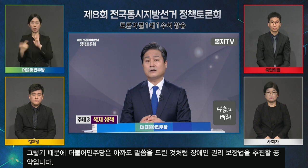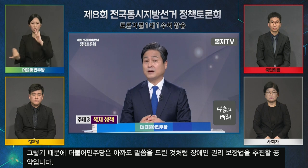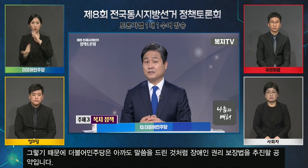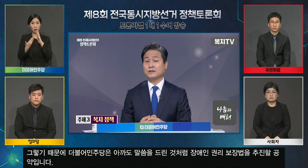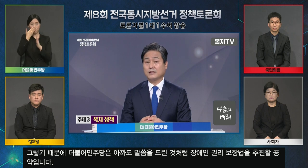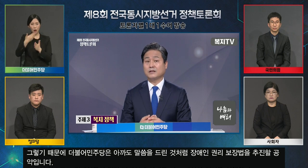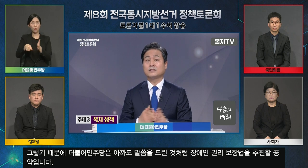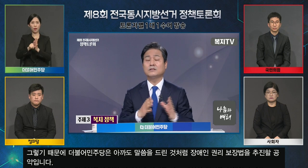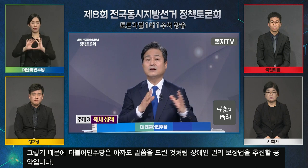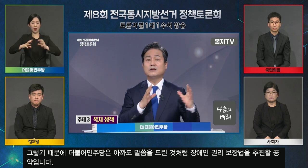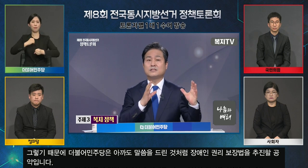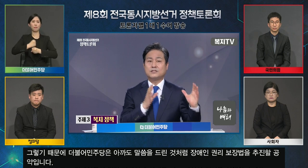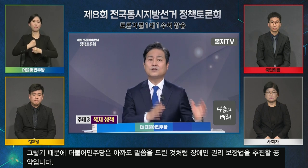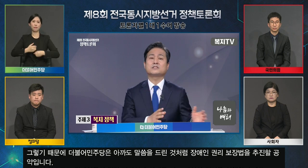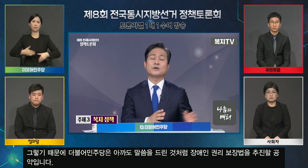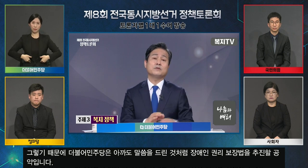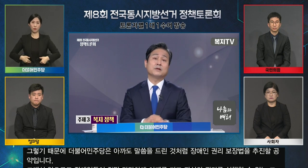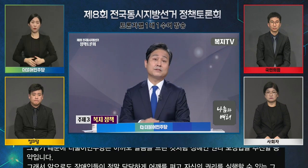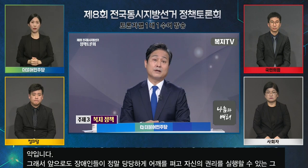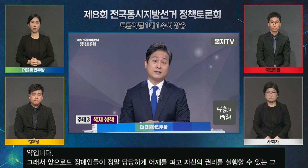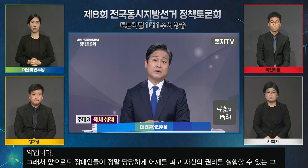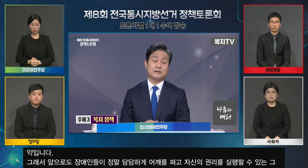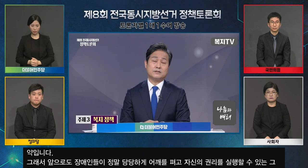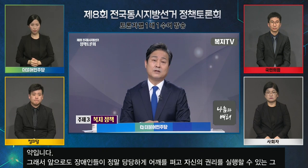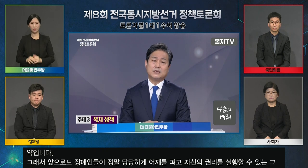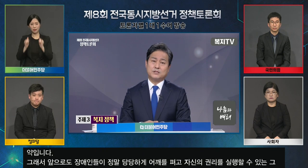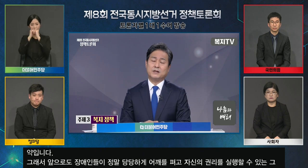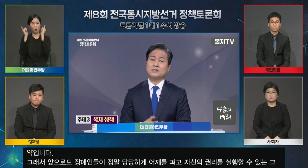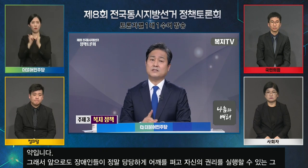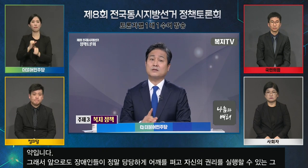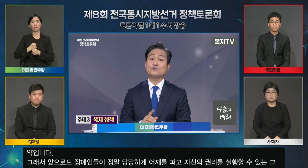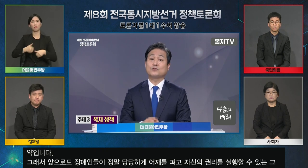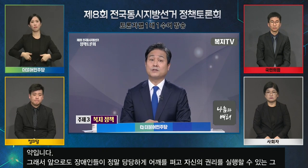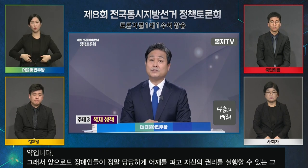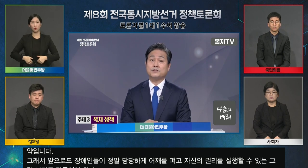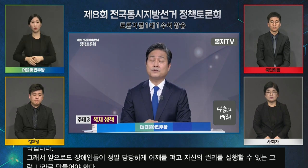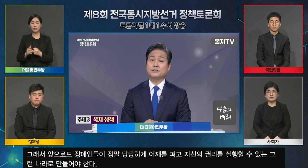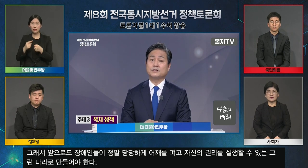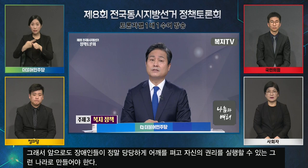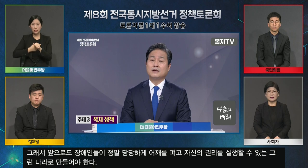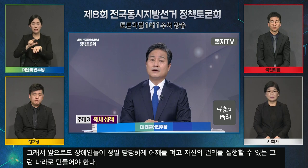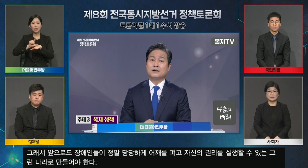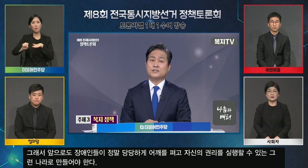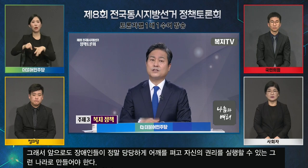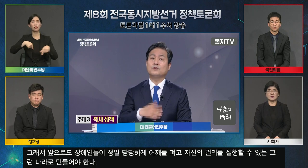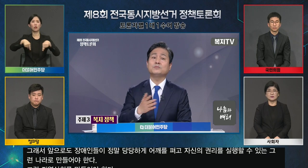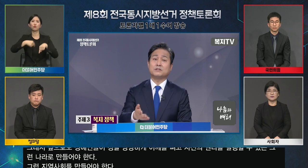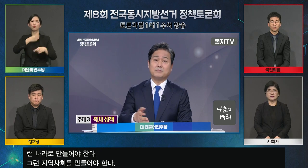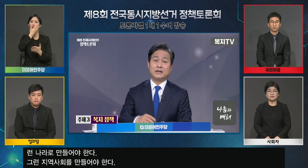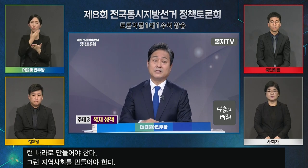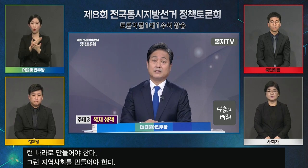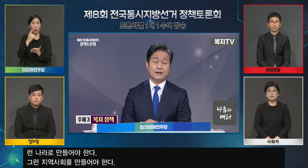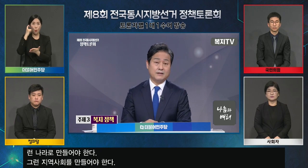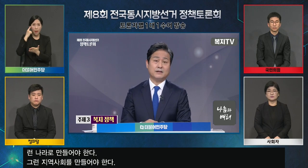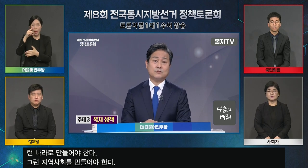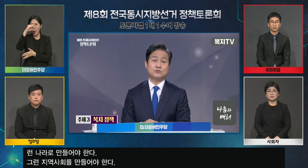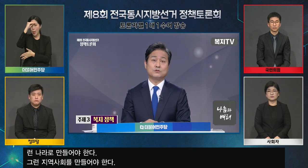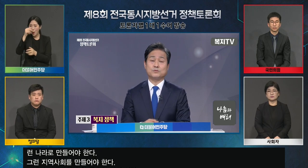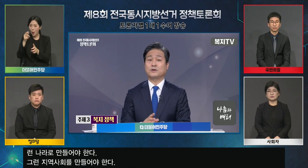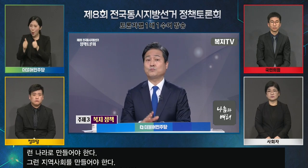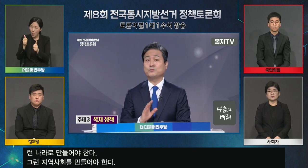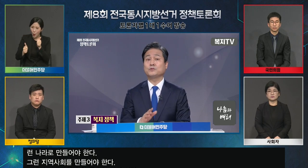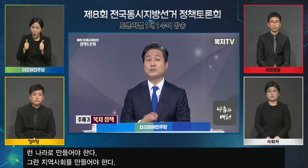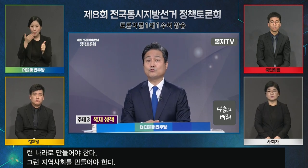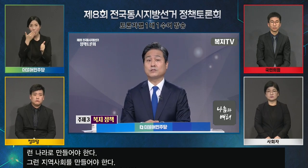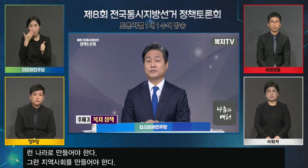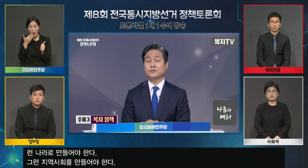나라를 만들어야 한다. 그런 지역사회를 만들어야 한다. 그래서 지방자체가 참 중요한 것이 이런 실험들을 많이 다양하게 할 수